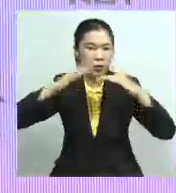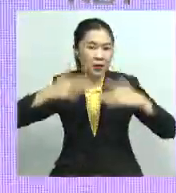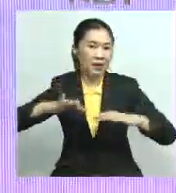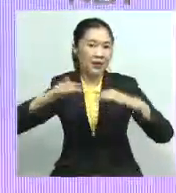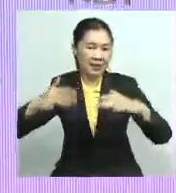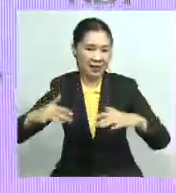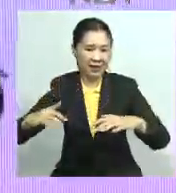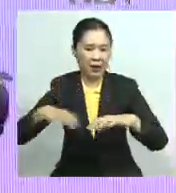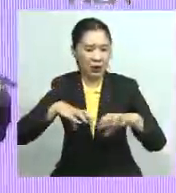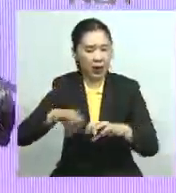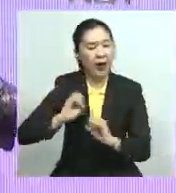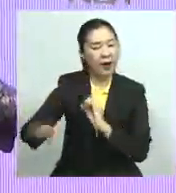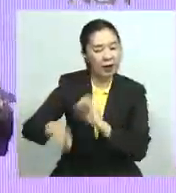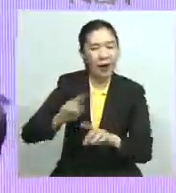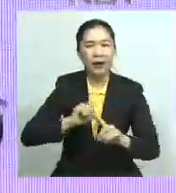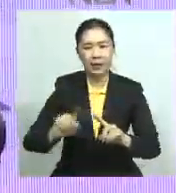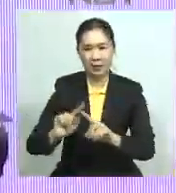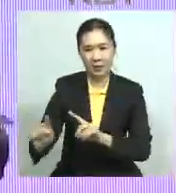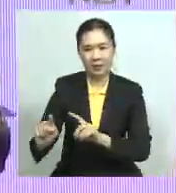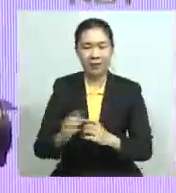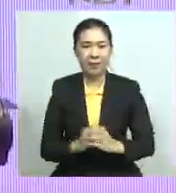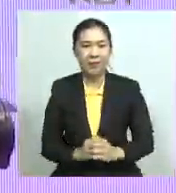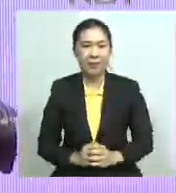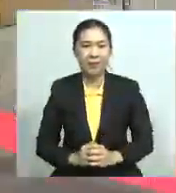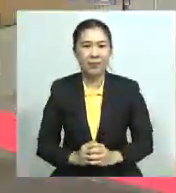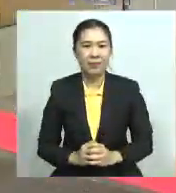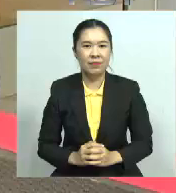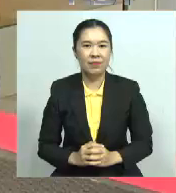และการจัดการกับขยะทางทะเลด้วยค่ะ